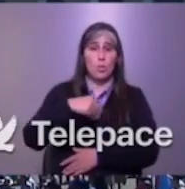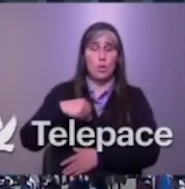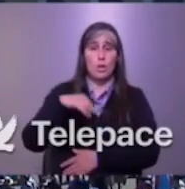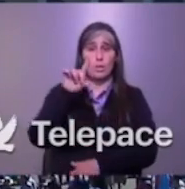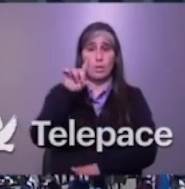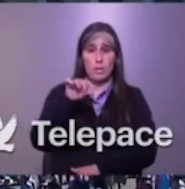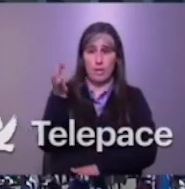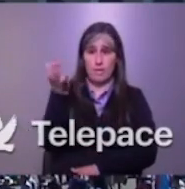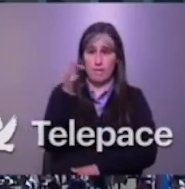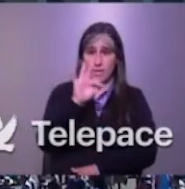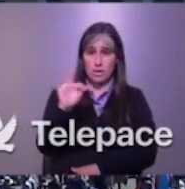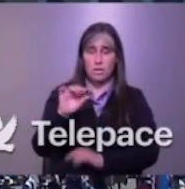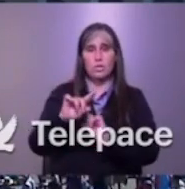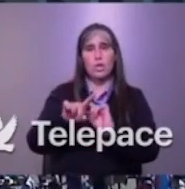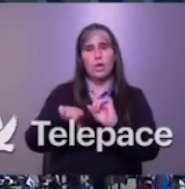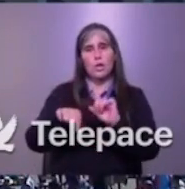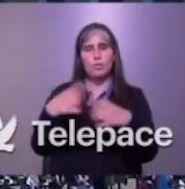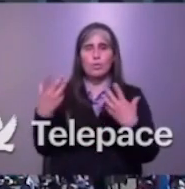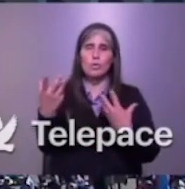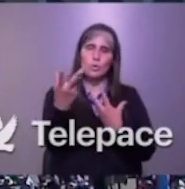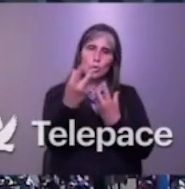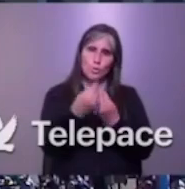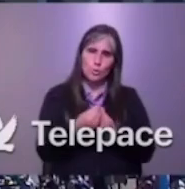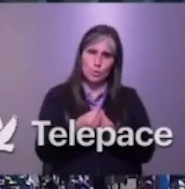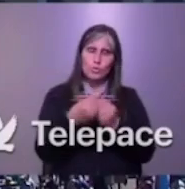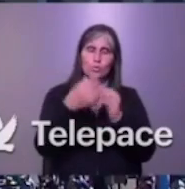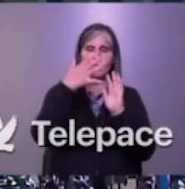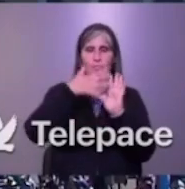pé, aclamemos cantando.